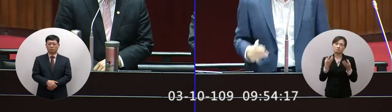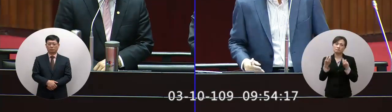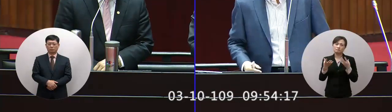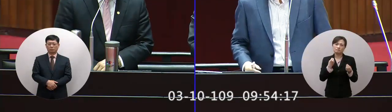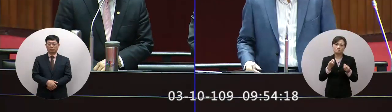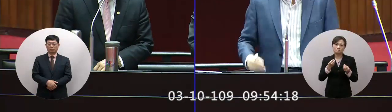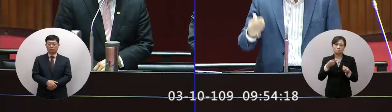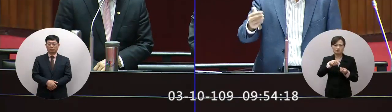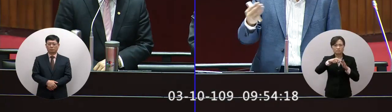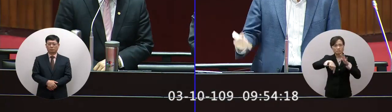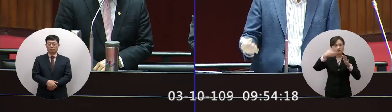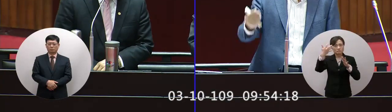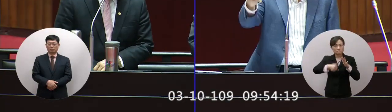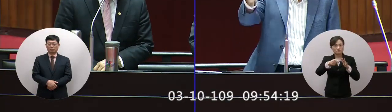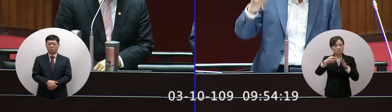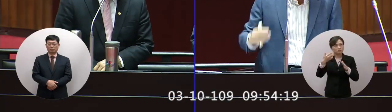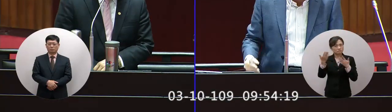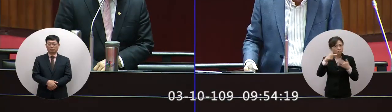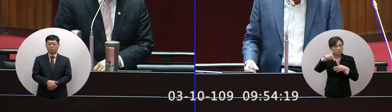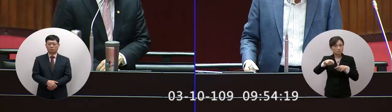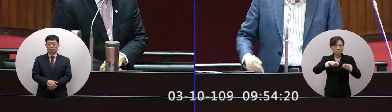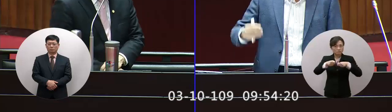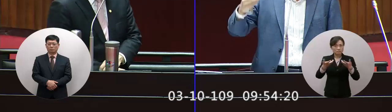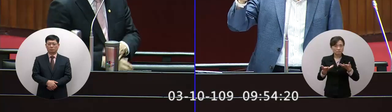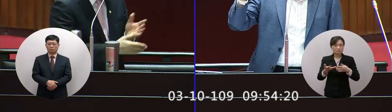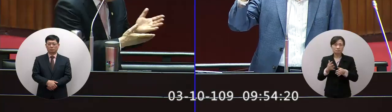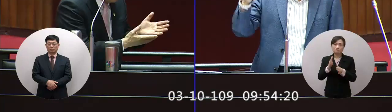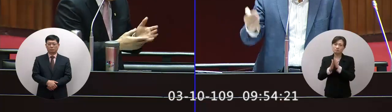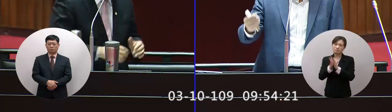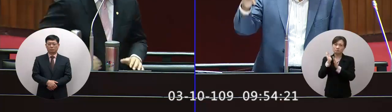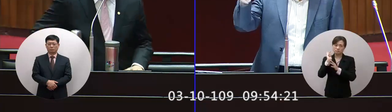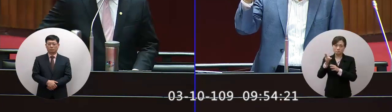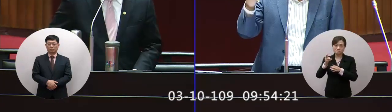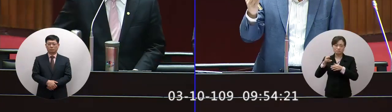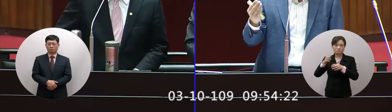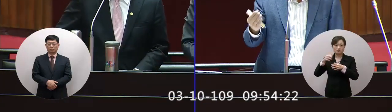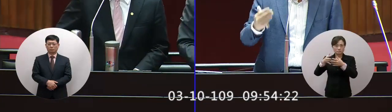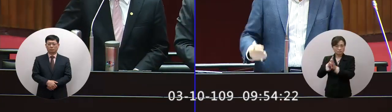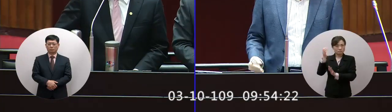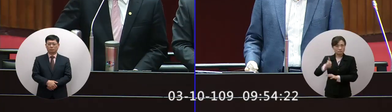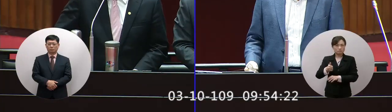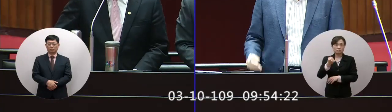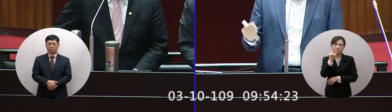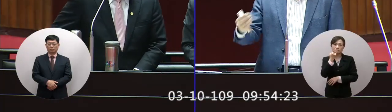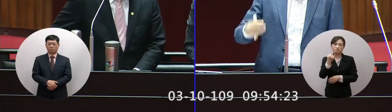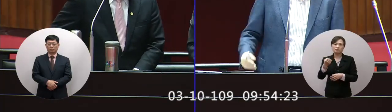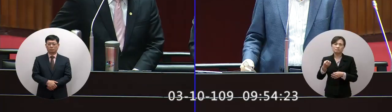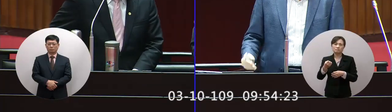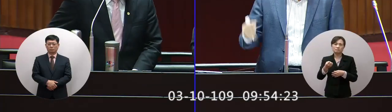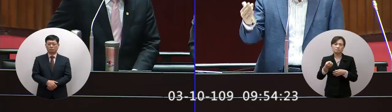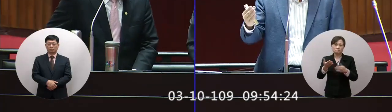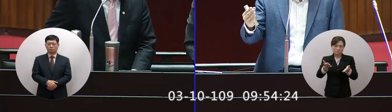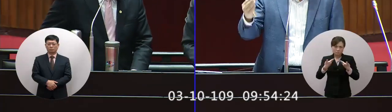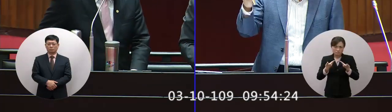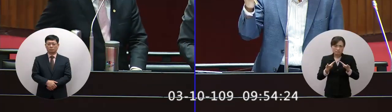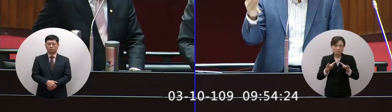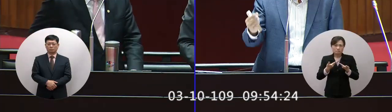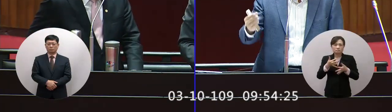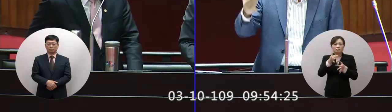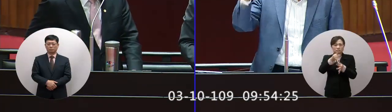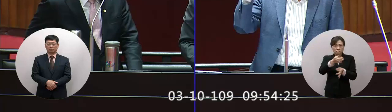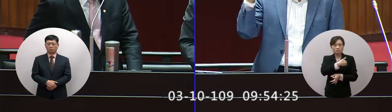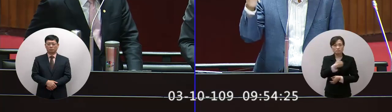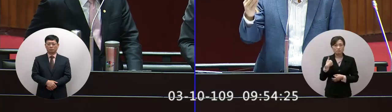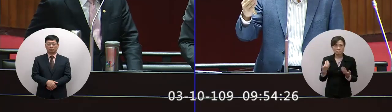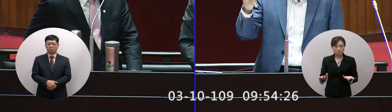我不知道是不是院长您了解这个案子吗？还是部长说能不能 给我们全套，今天的主题能不能就